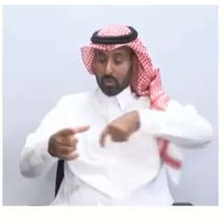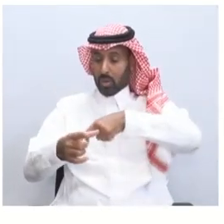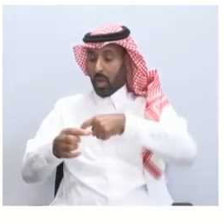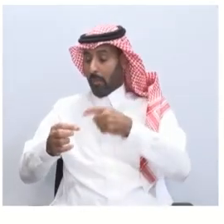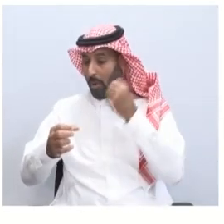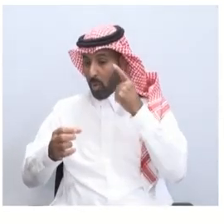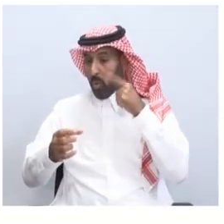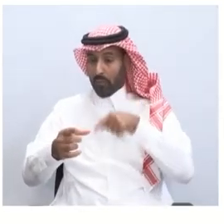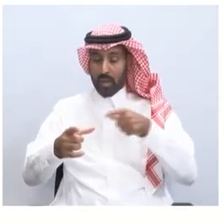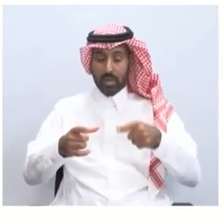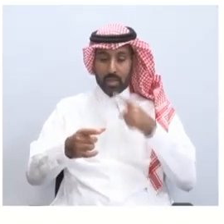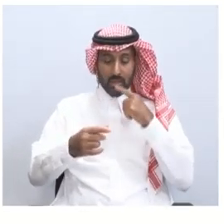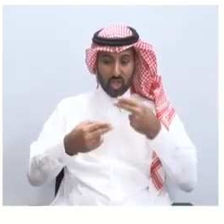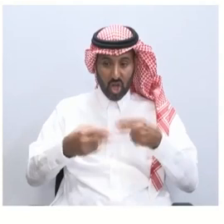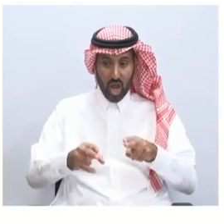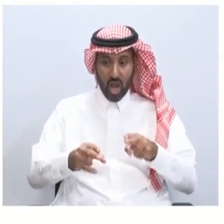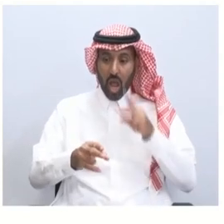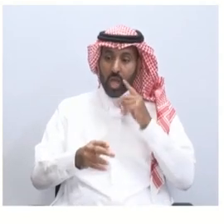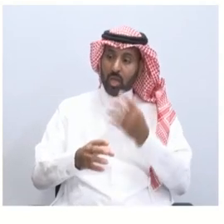والتهيؤ لاستعاده